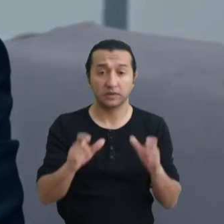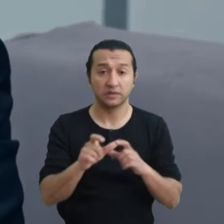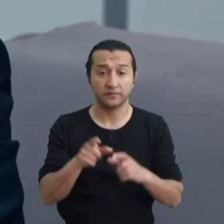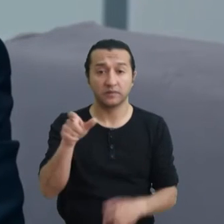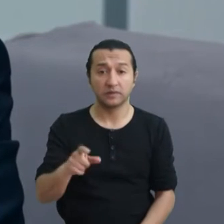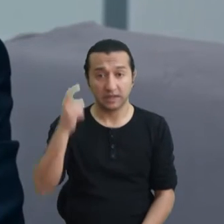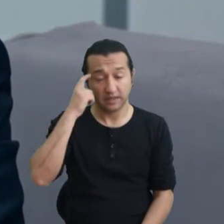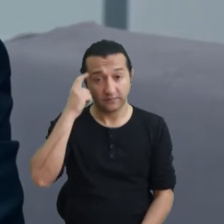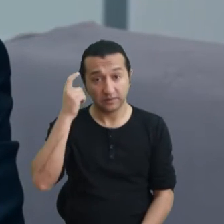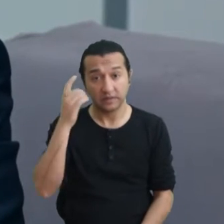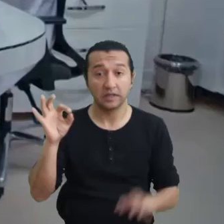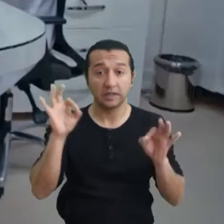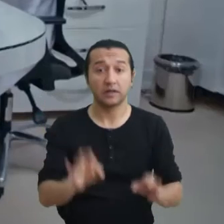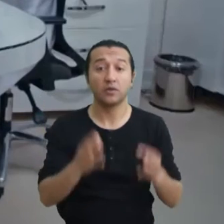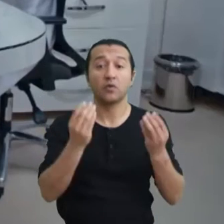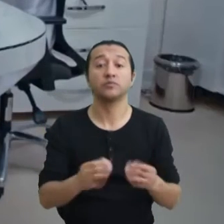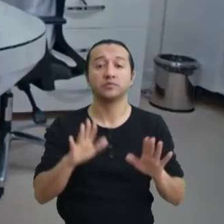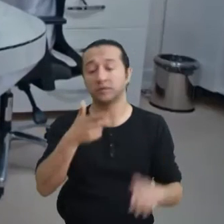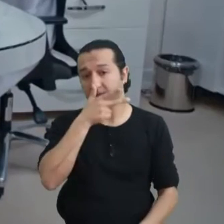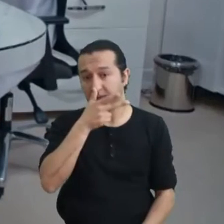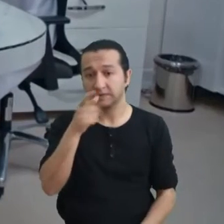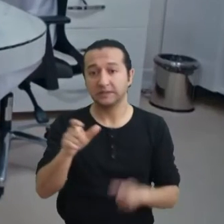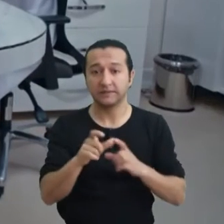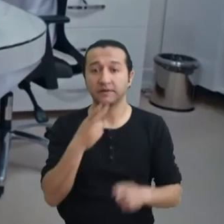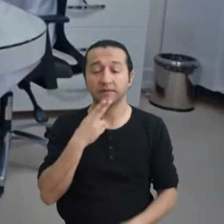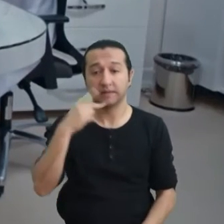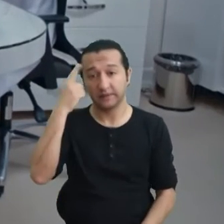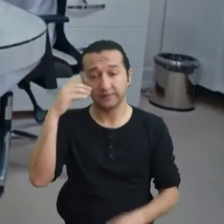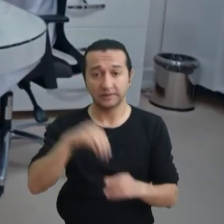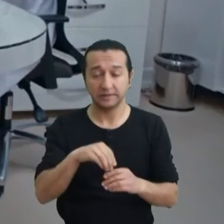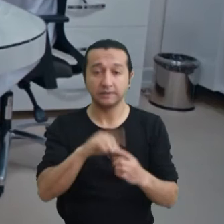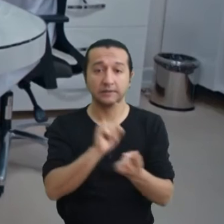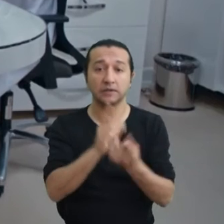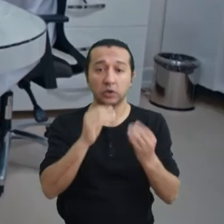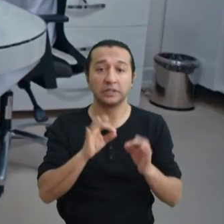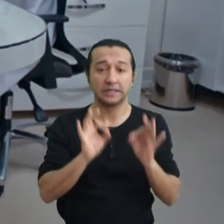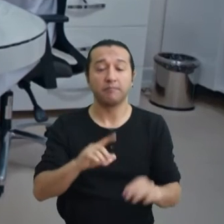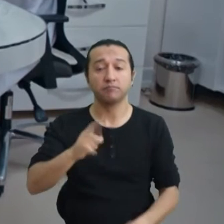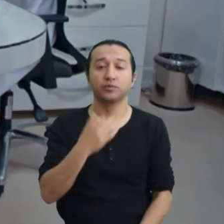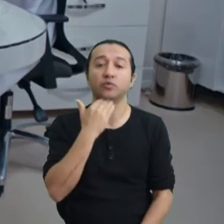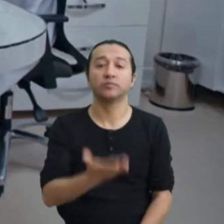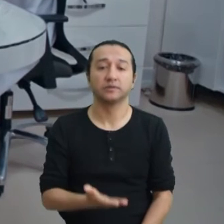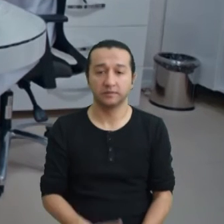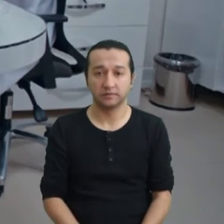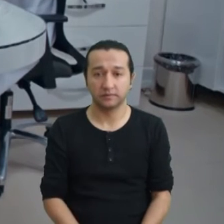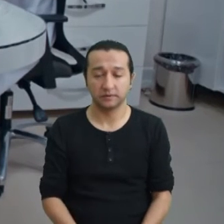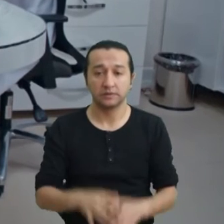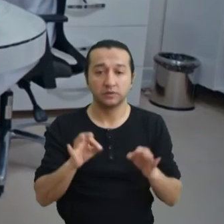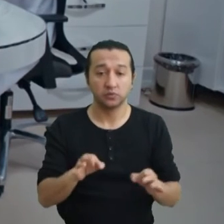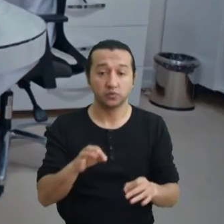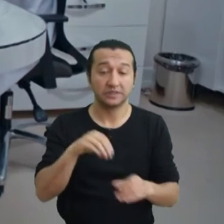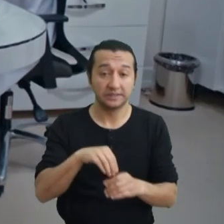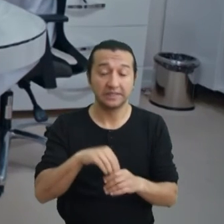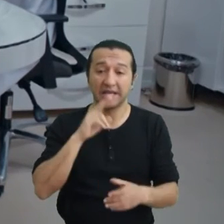Safiye'nin hafızası yerine gelmeyecek mi doktor hanım? Maalesef Safiye Hanım'ın hafızasına etki eden şeyi henüz tespit edemedik. Şu